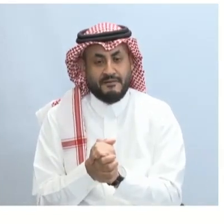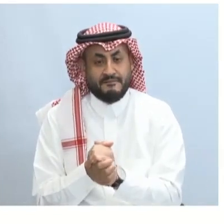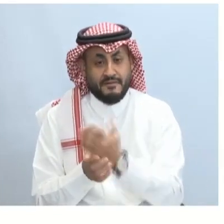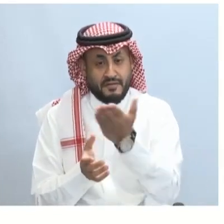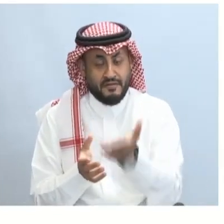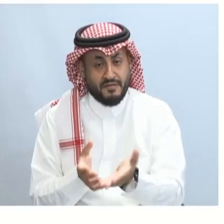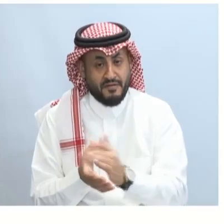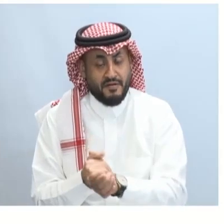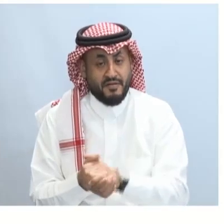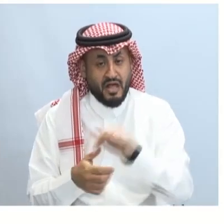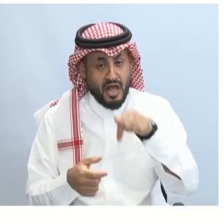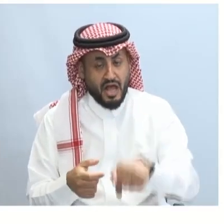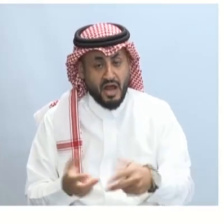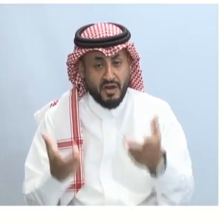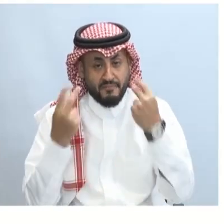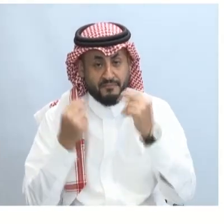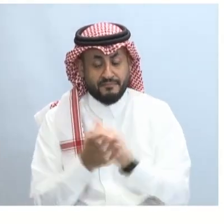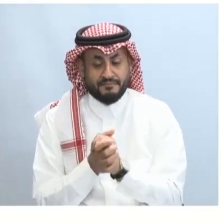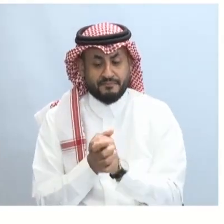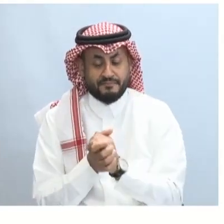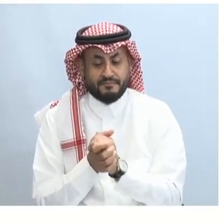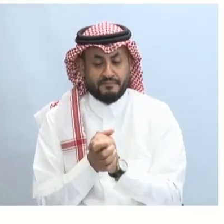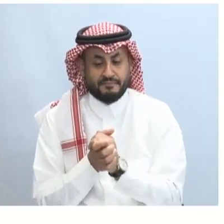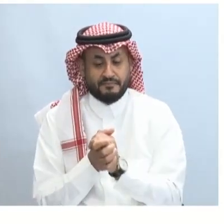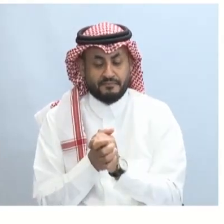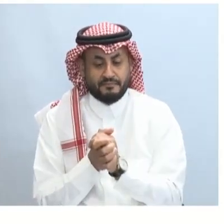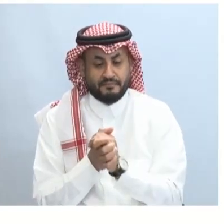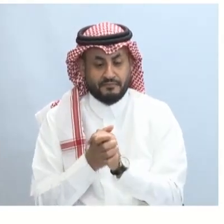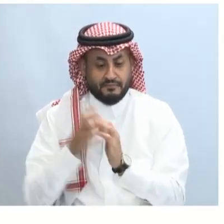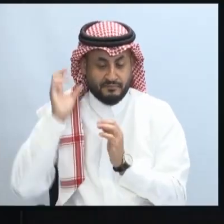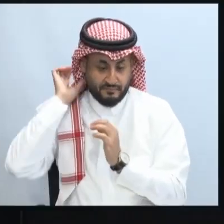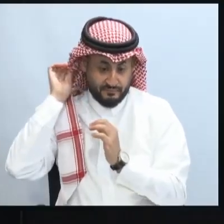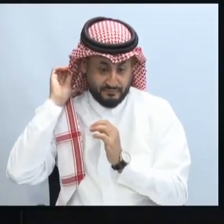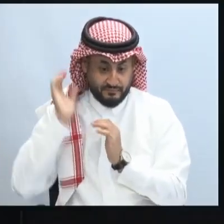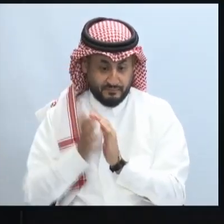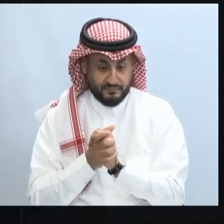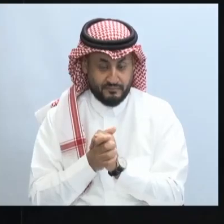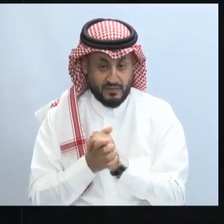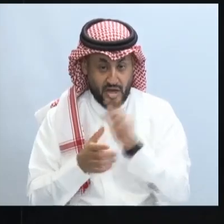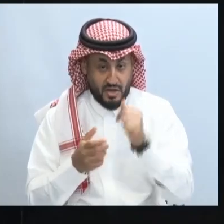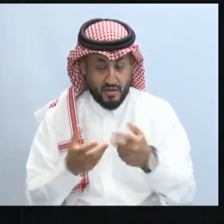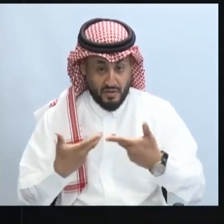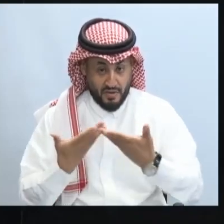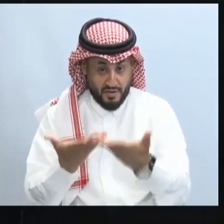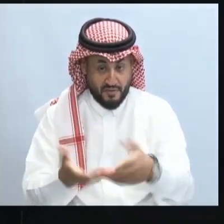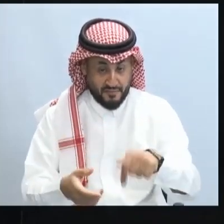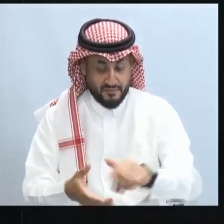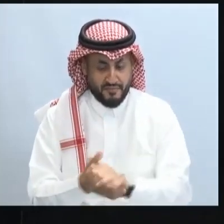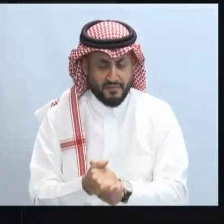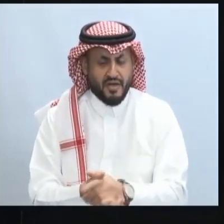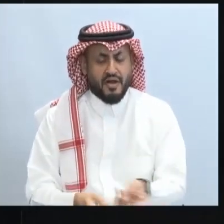بعض الاهداف التي نسعى الى تحقيق كان واياكم باذن الله تعالى ولكن دعونا نتهيا لدرس اليوم